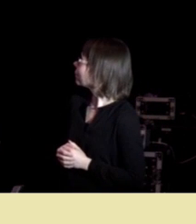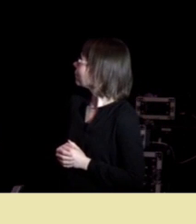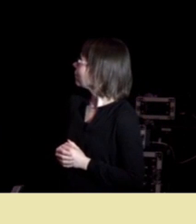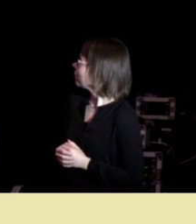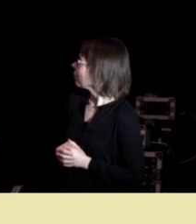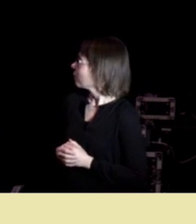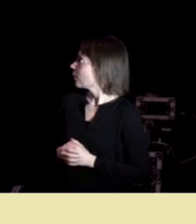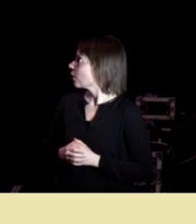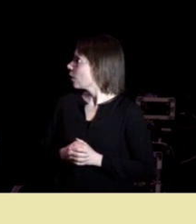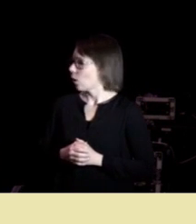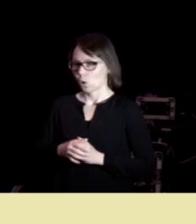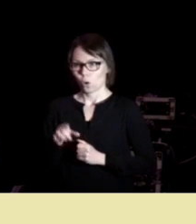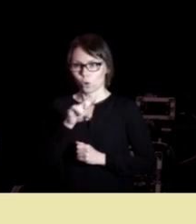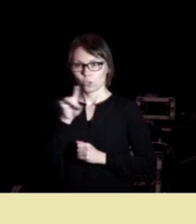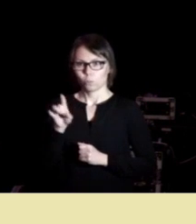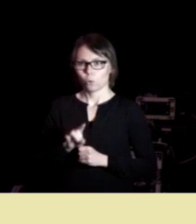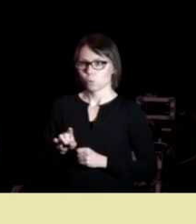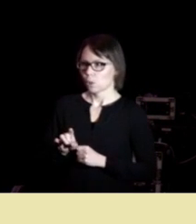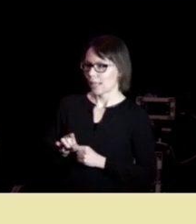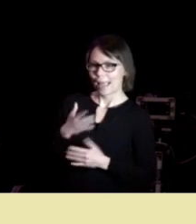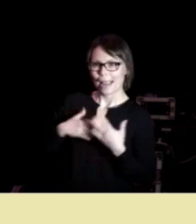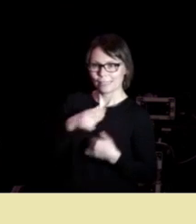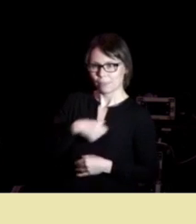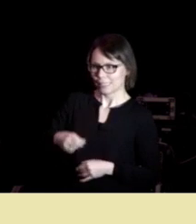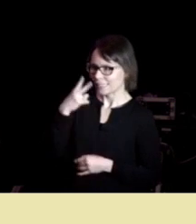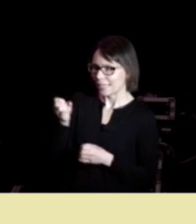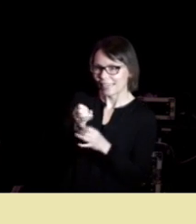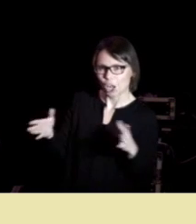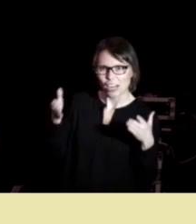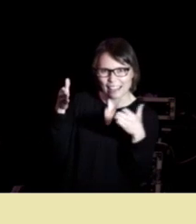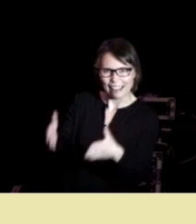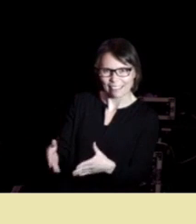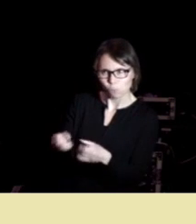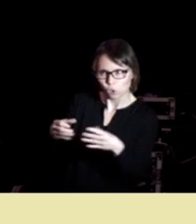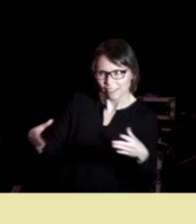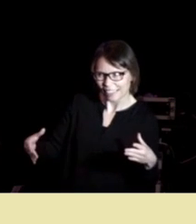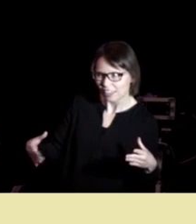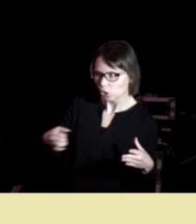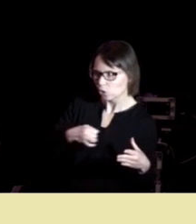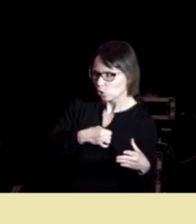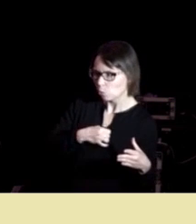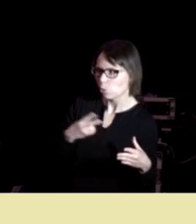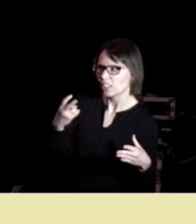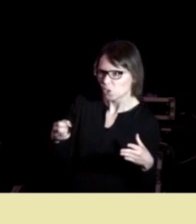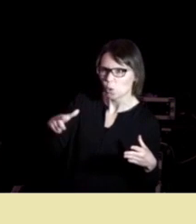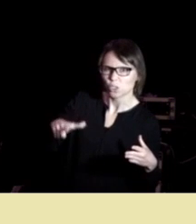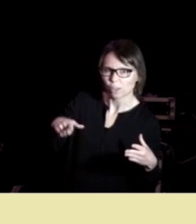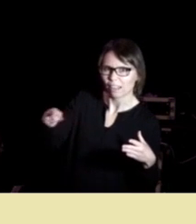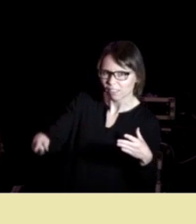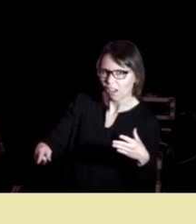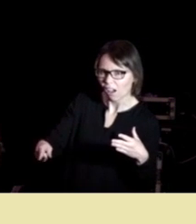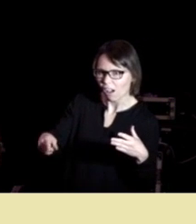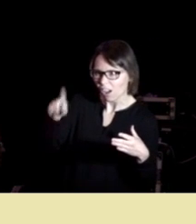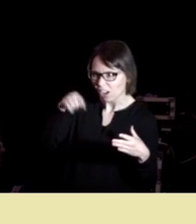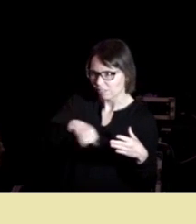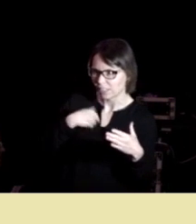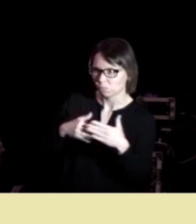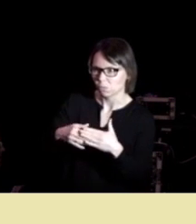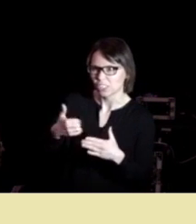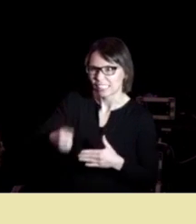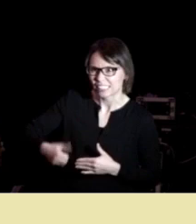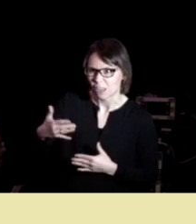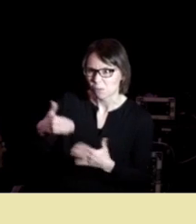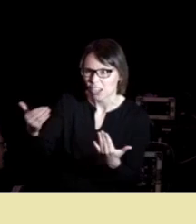Og så er det spørsmålet om helseministeren ser en klar retning på denne utviklingen. Er han nå trygg på at i 2017 så er vi i boks med 65